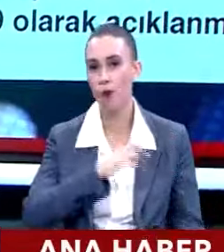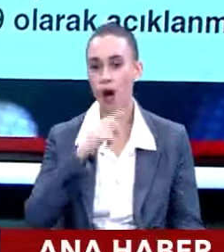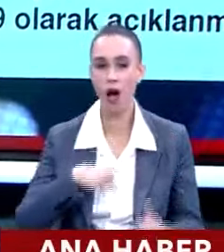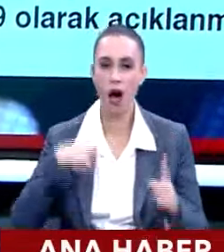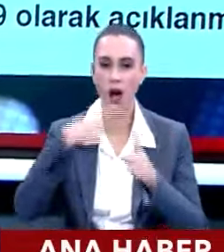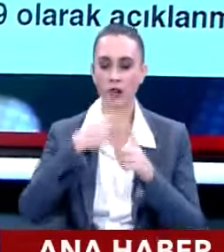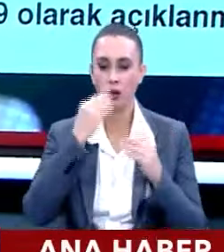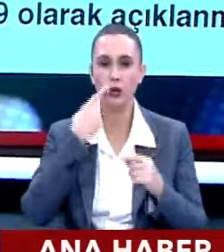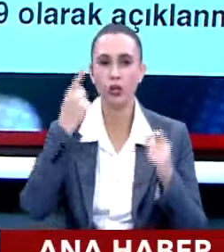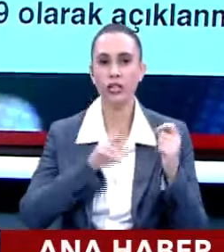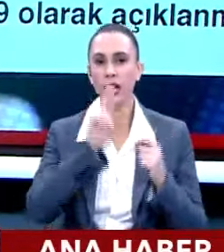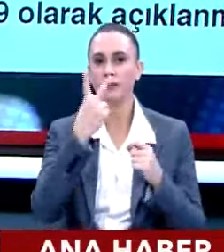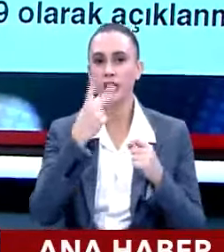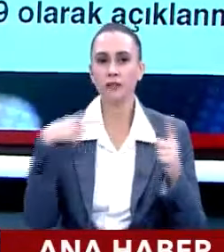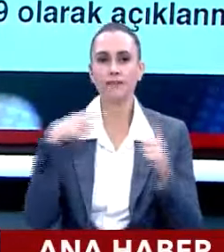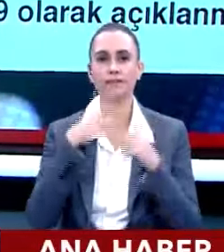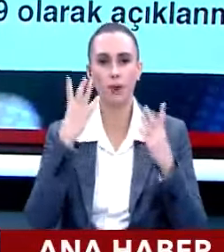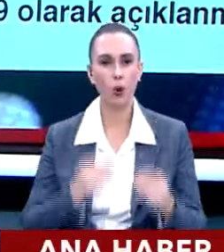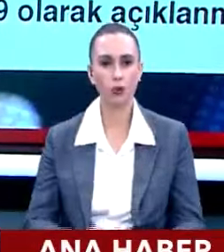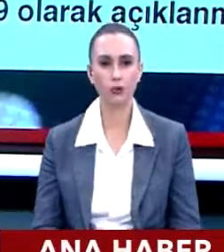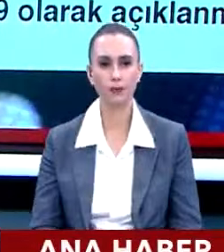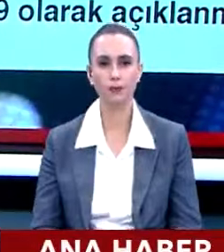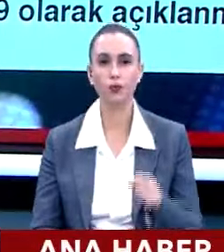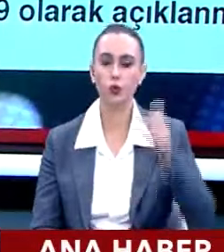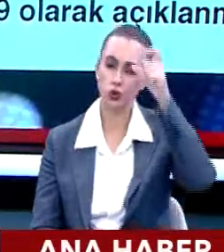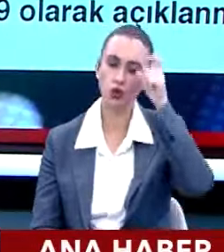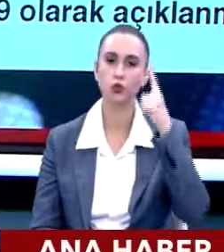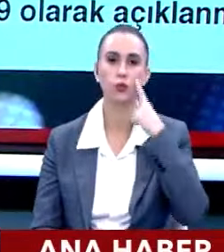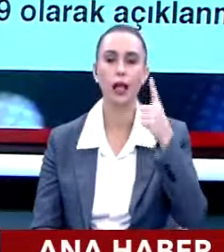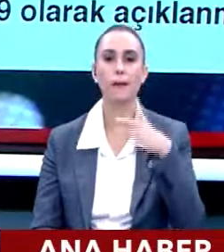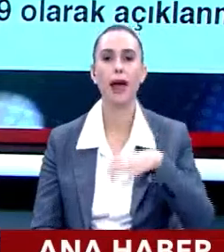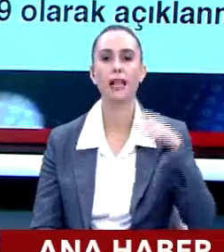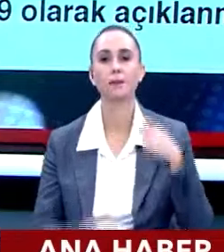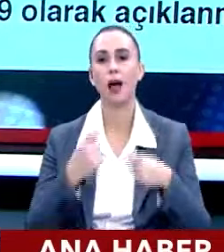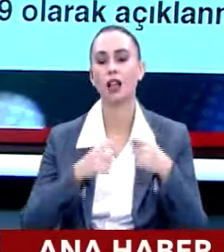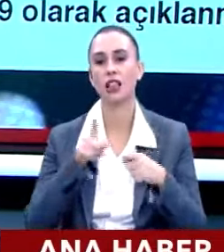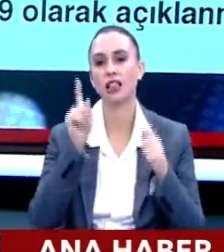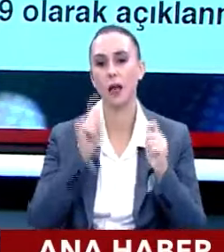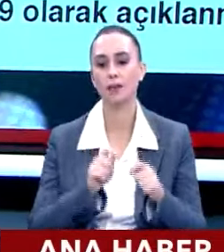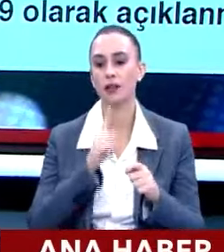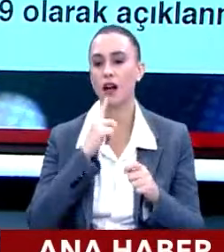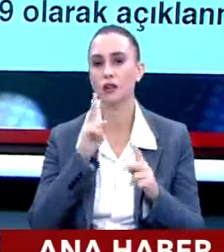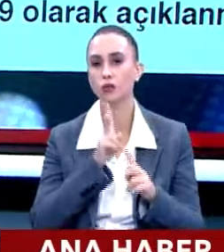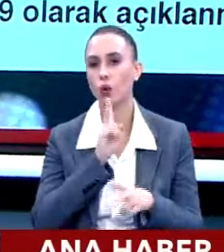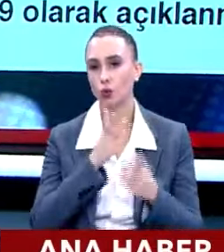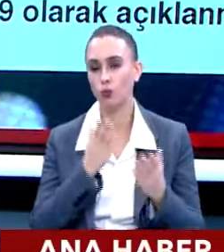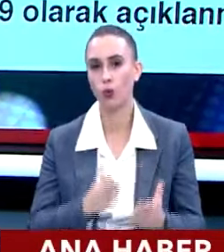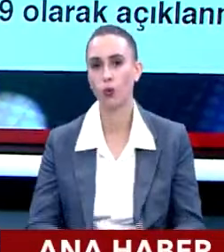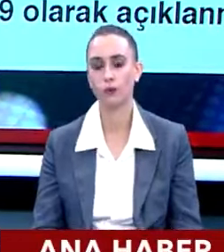arttı, %72 seviyesine yükseldi. Bu Türkiye Cumhuriyet Merkez Bankası'nın yaptığı bir anketin sonucu.